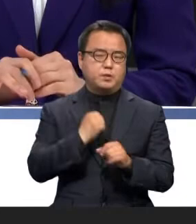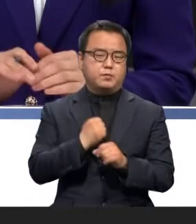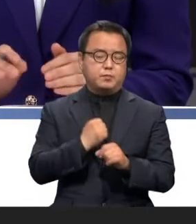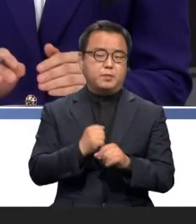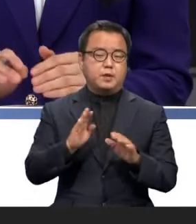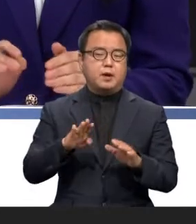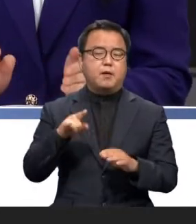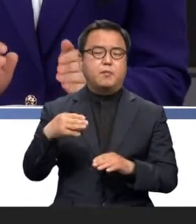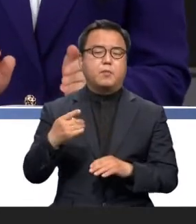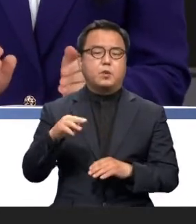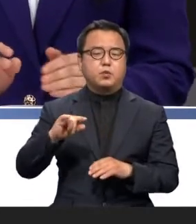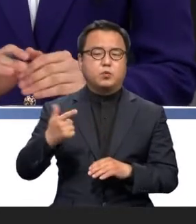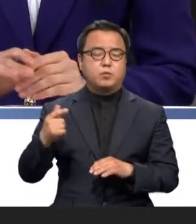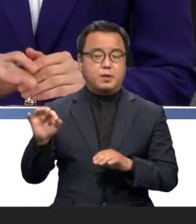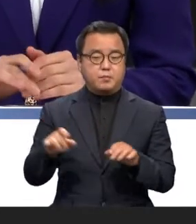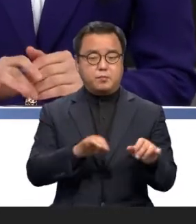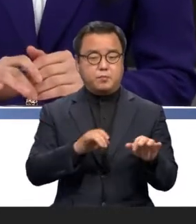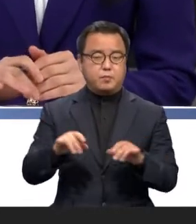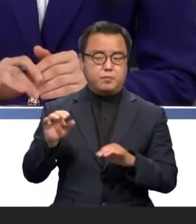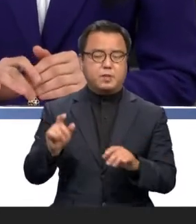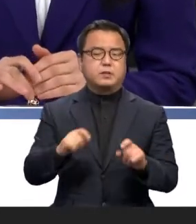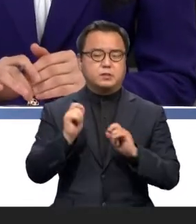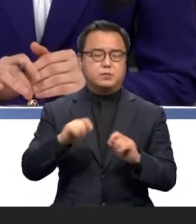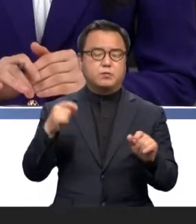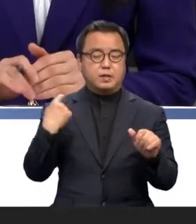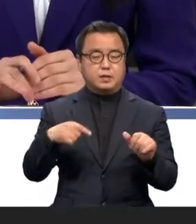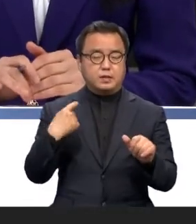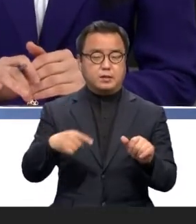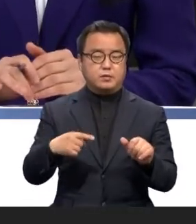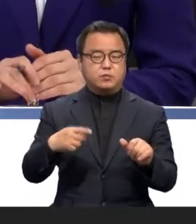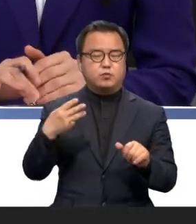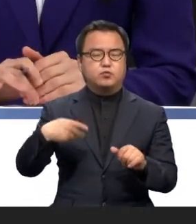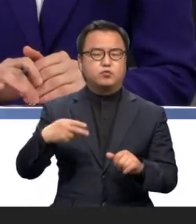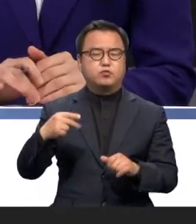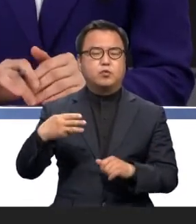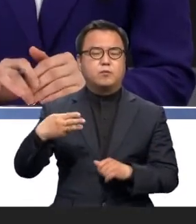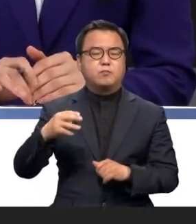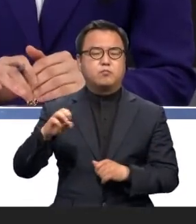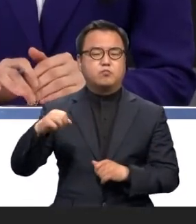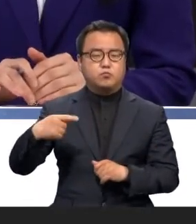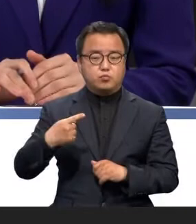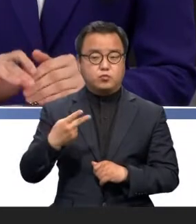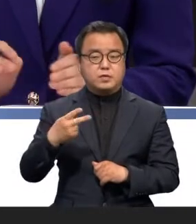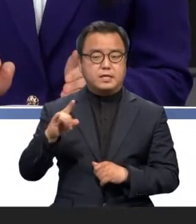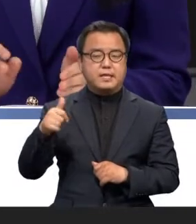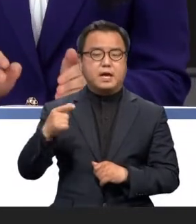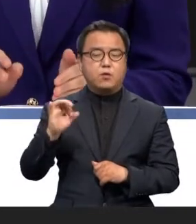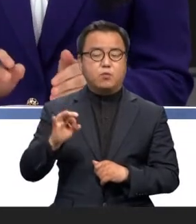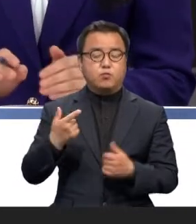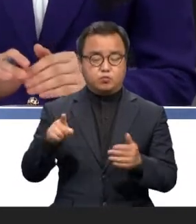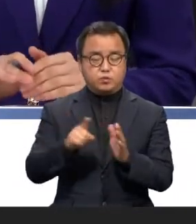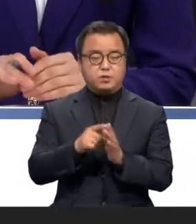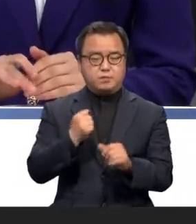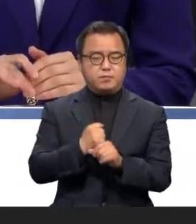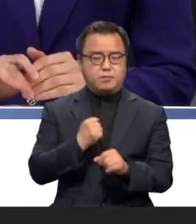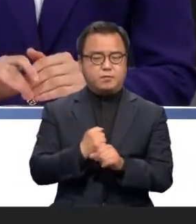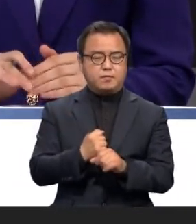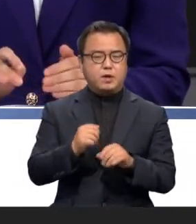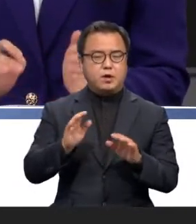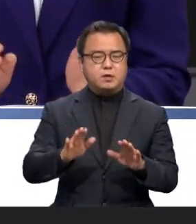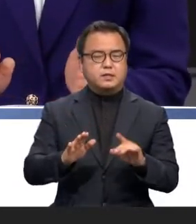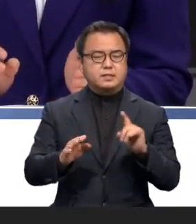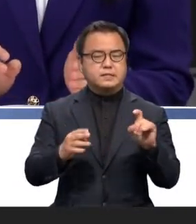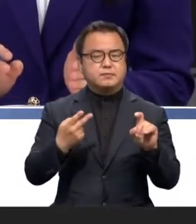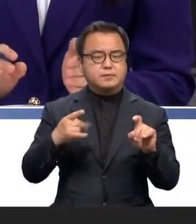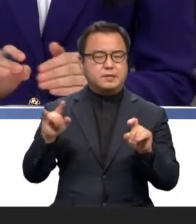베토벤이 피아노와 지휘를 가르치고 있었던 루돌프 대공을 위해 쓰여졌다고 전해지는데요. 10대이고 피아노 실력이